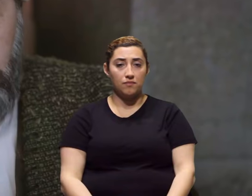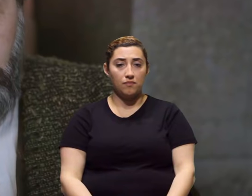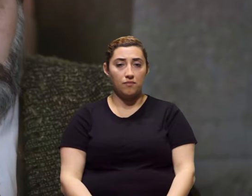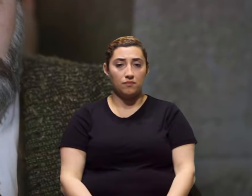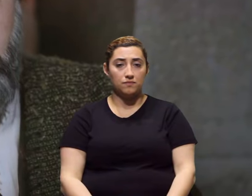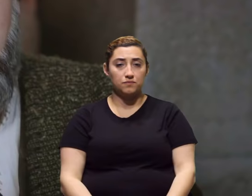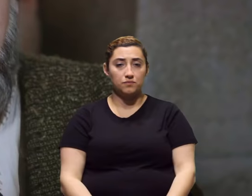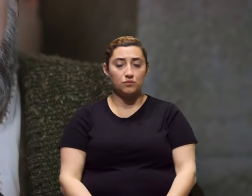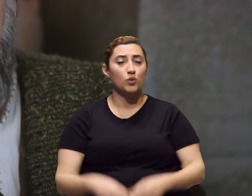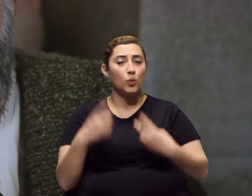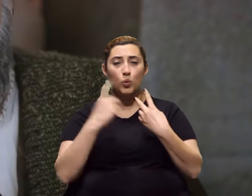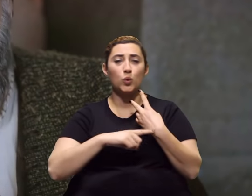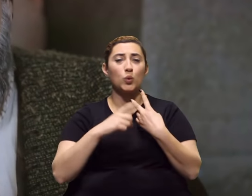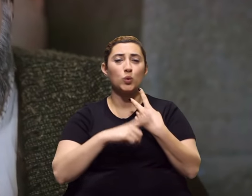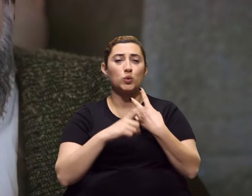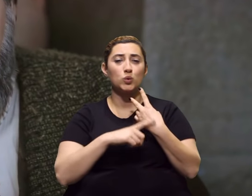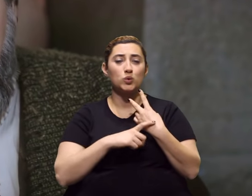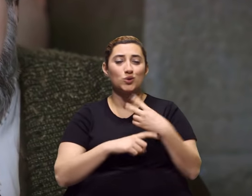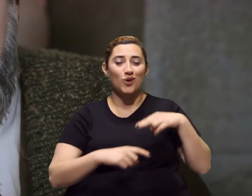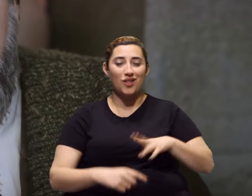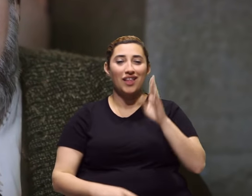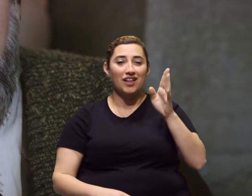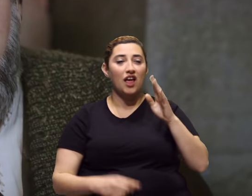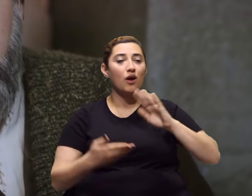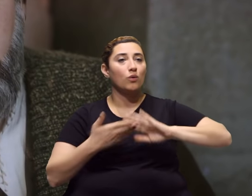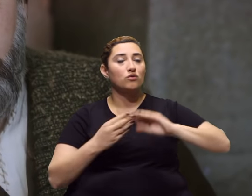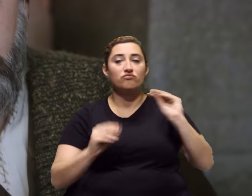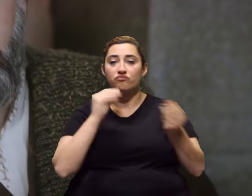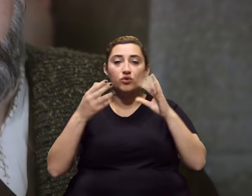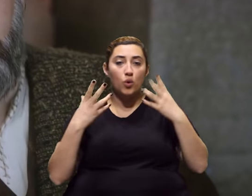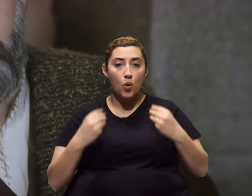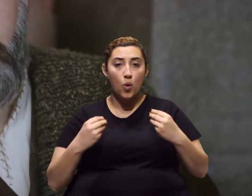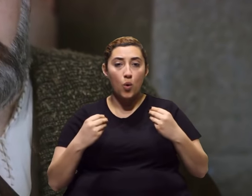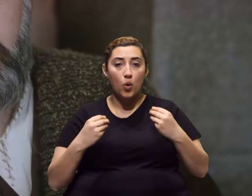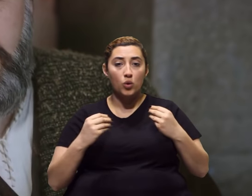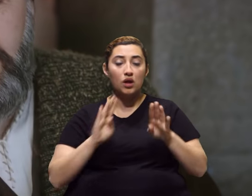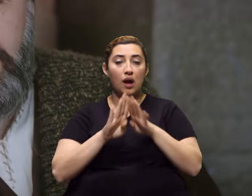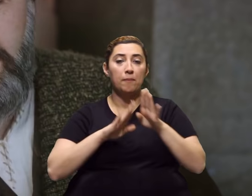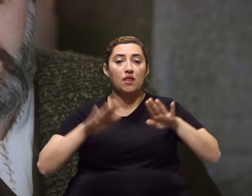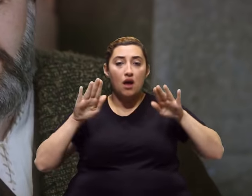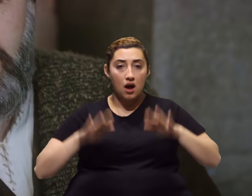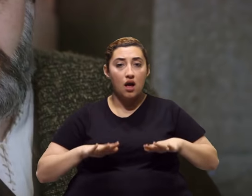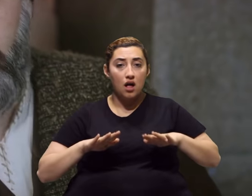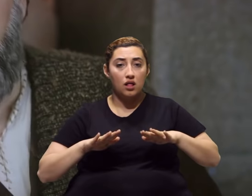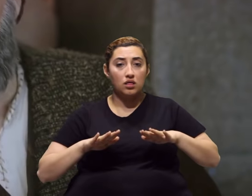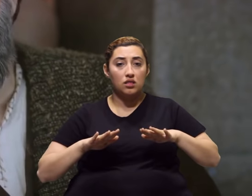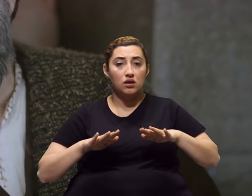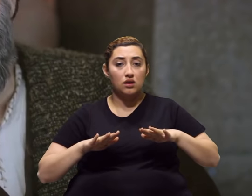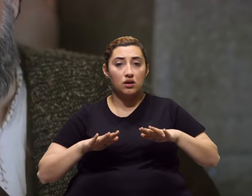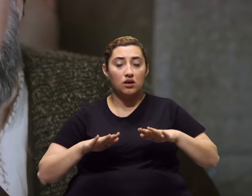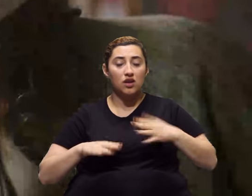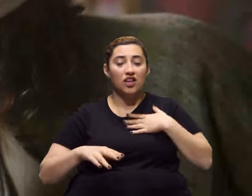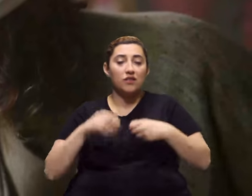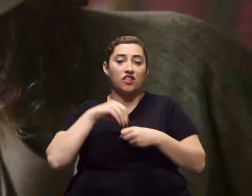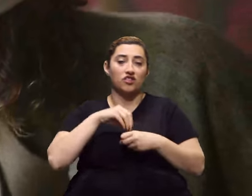Geçer iken Yunus şeş oldu dosta. Ahmet yazıyor. Ki kaldı kapıda andan